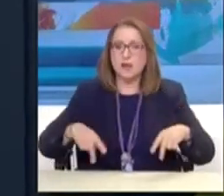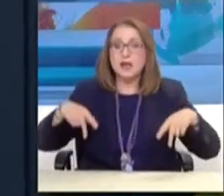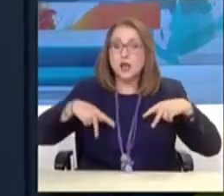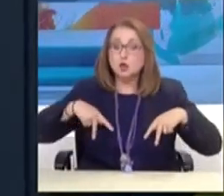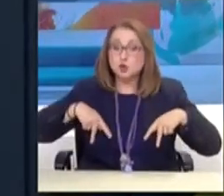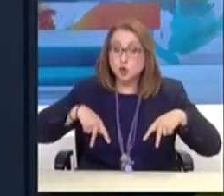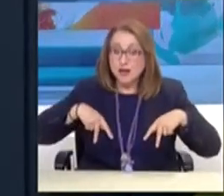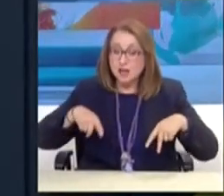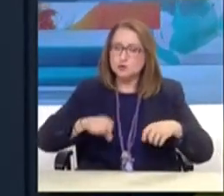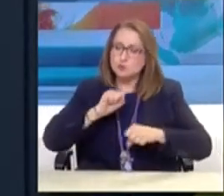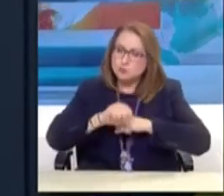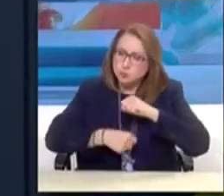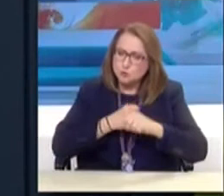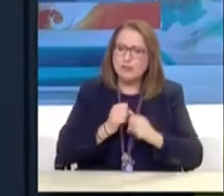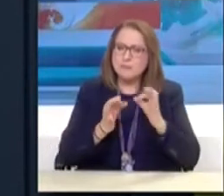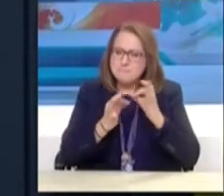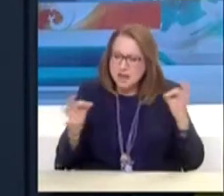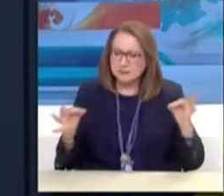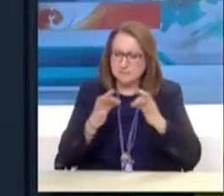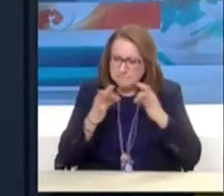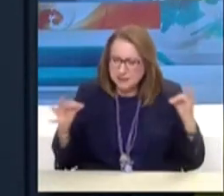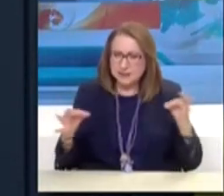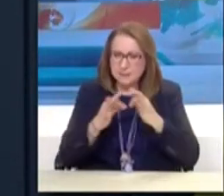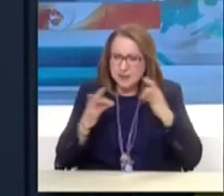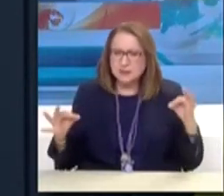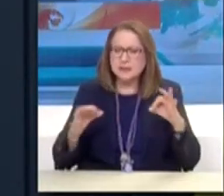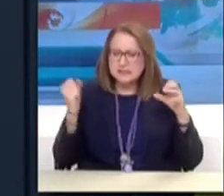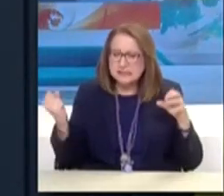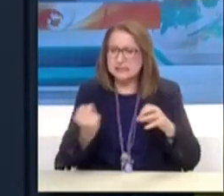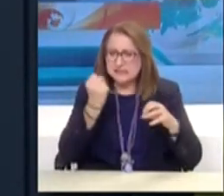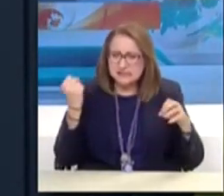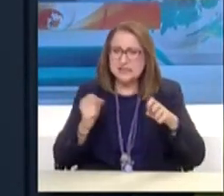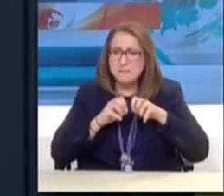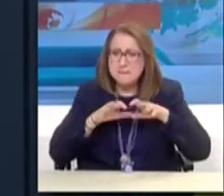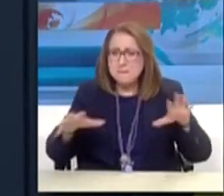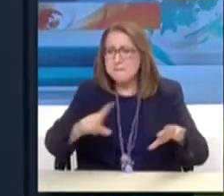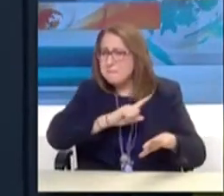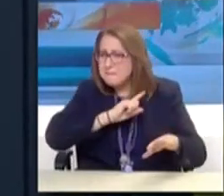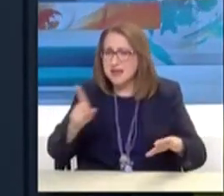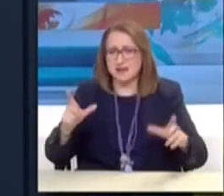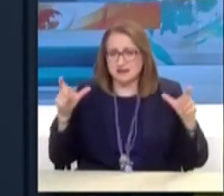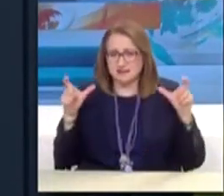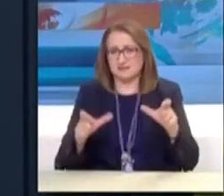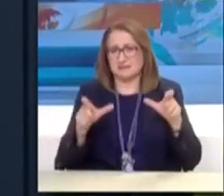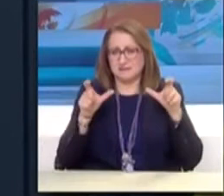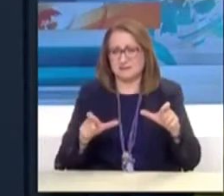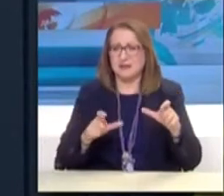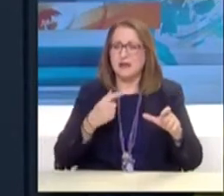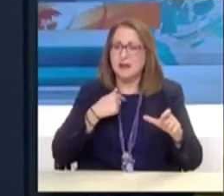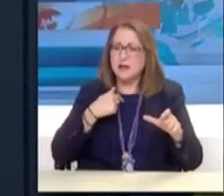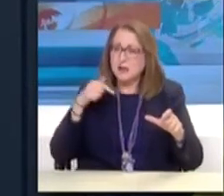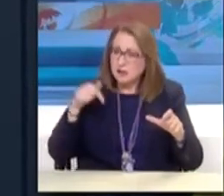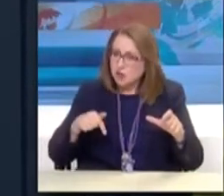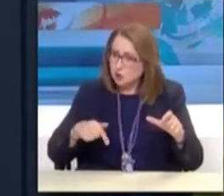του συνεχίζει να λαμβάνει όλα τα απαραίτητα μέτρα για την ανάσχεση της εξάπλωσης του ιού και βρίσκεται σε ετοιμότητα, όπως είχαμε την ευκαιρία